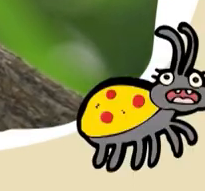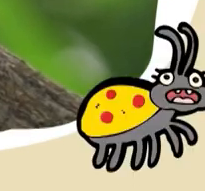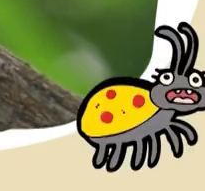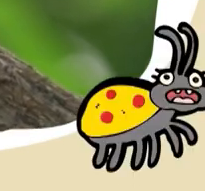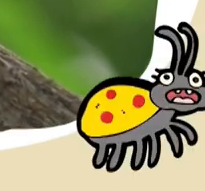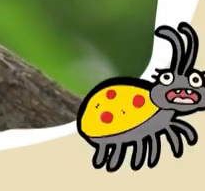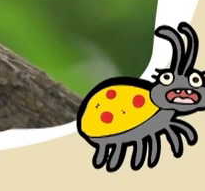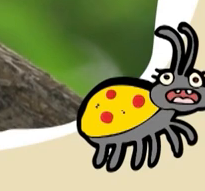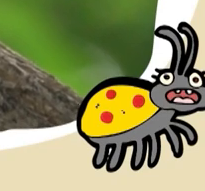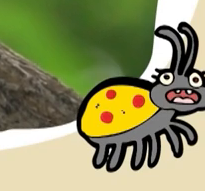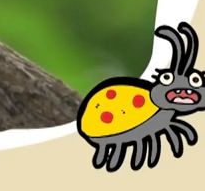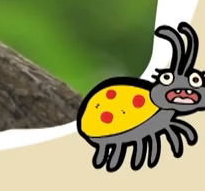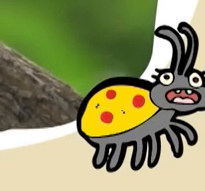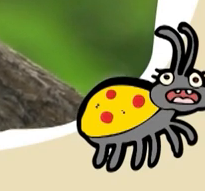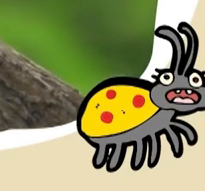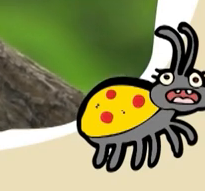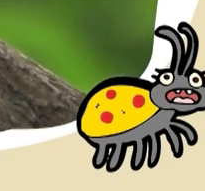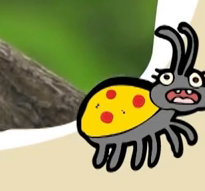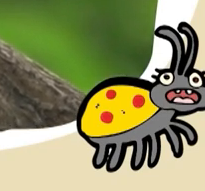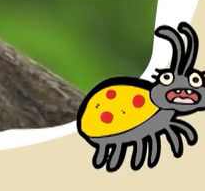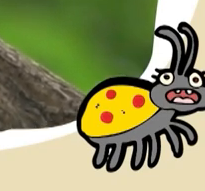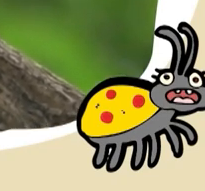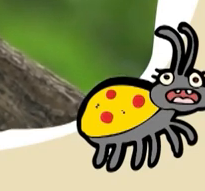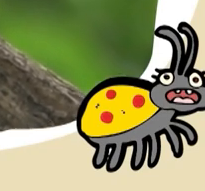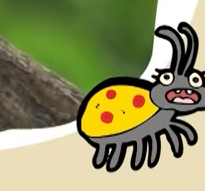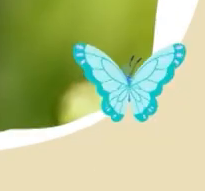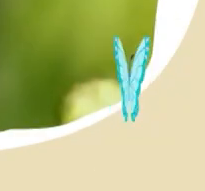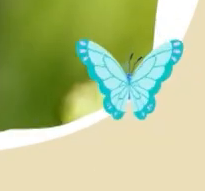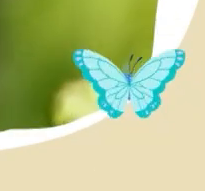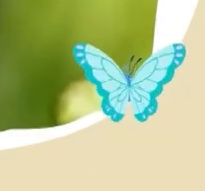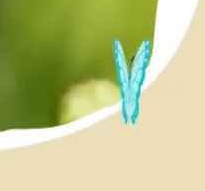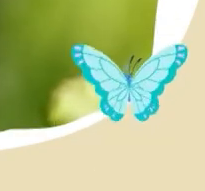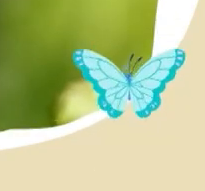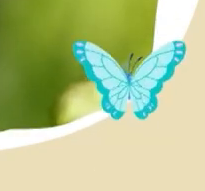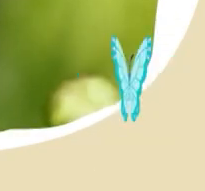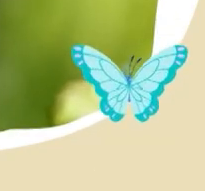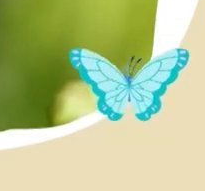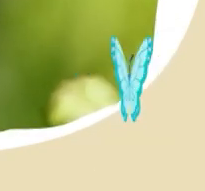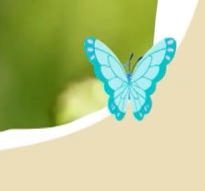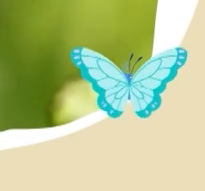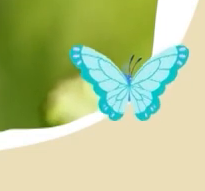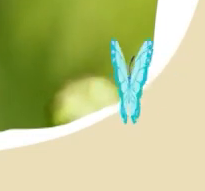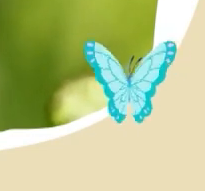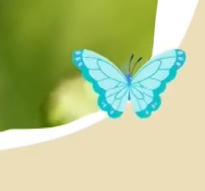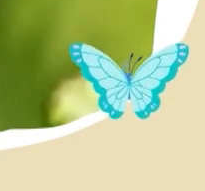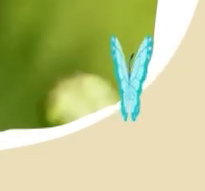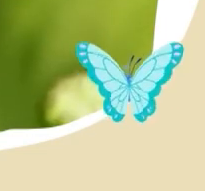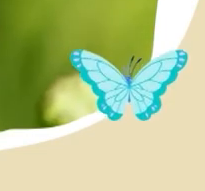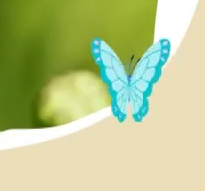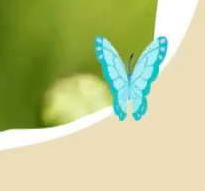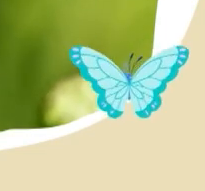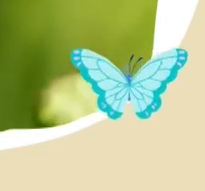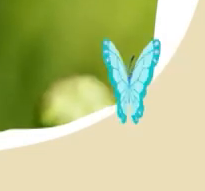Ini dikenali sebagai kumbang. Dan yang terakhir dikenali sebagai